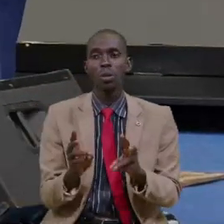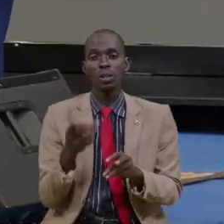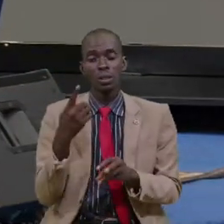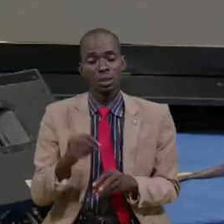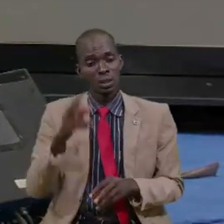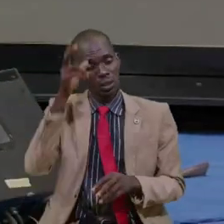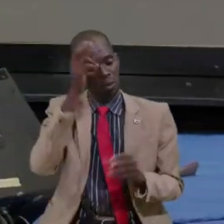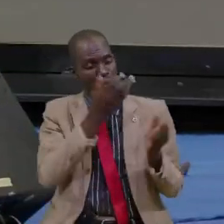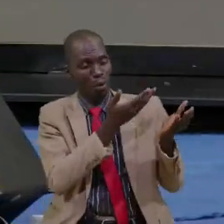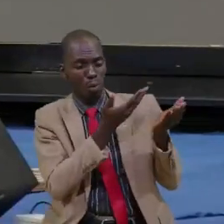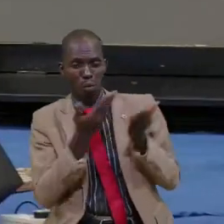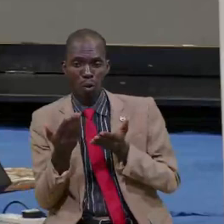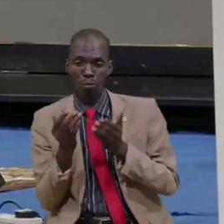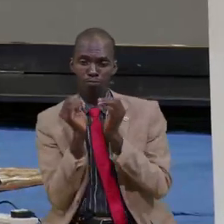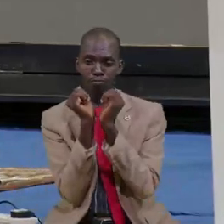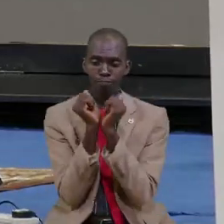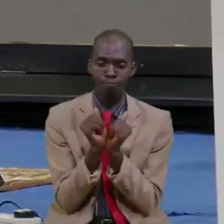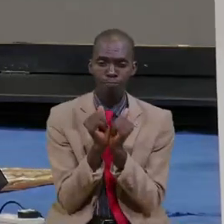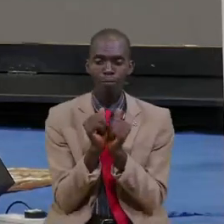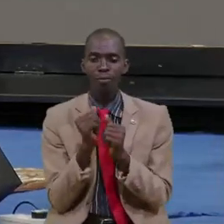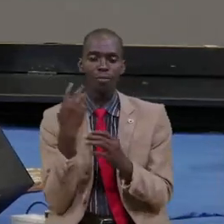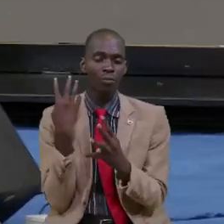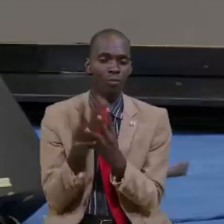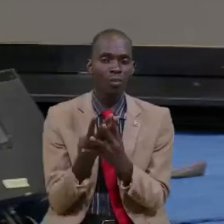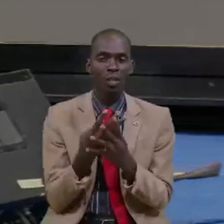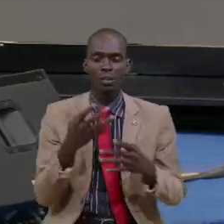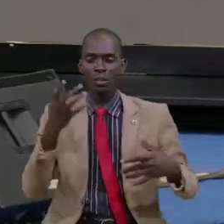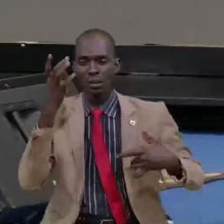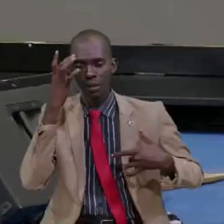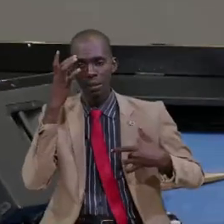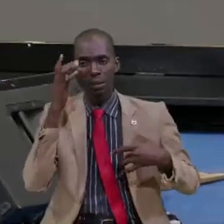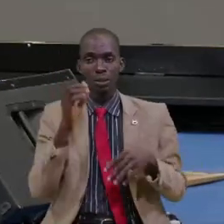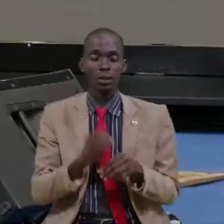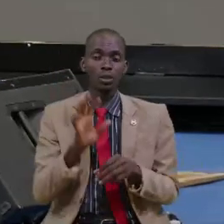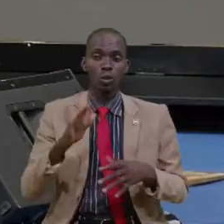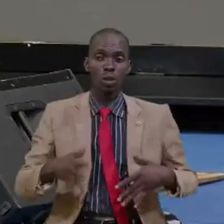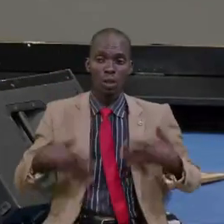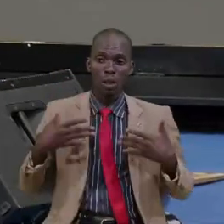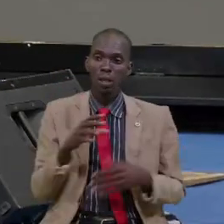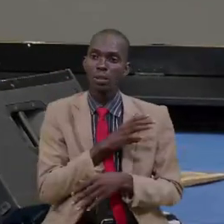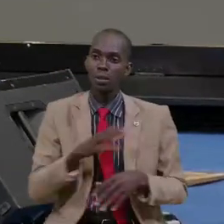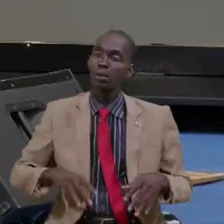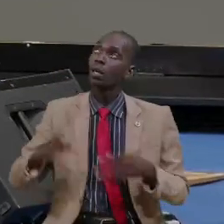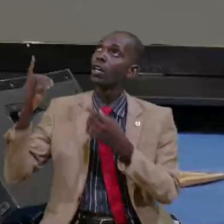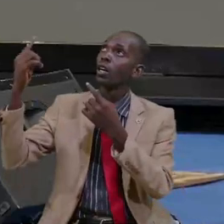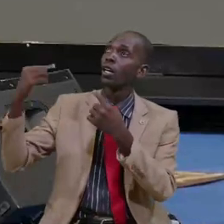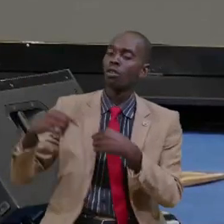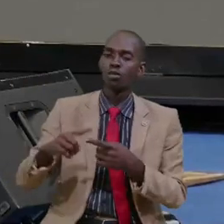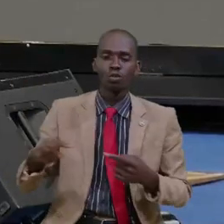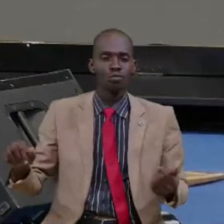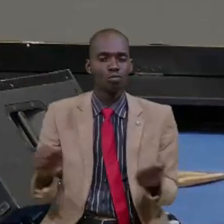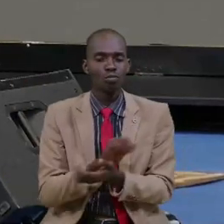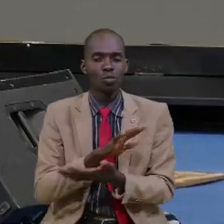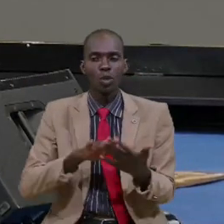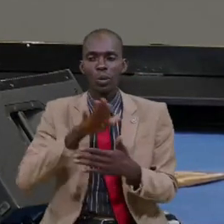diable a envoyé l'oppression, la captivité, la maladie dans ta vie. Christ est venu